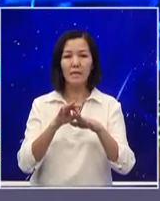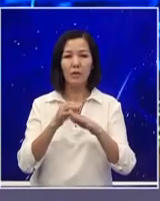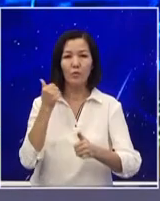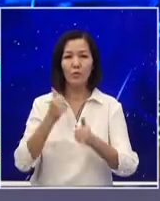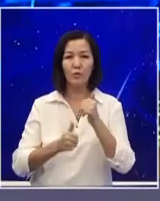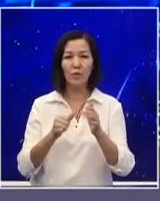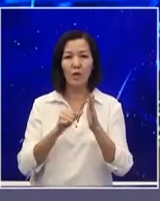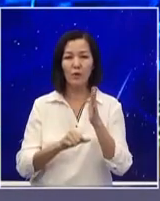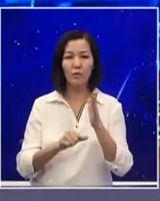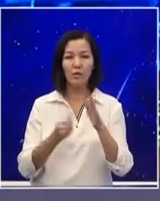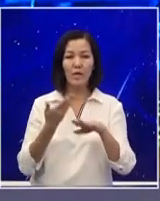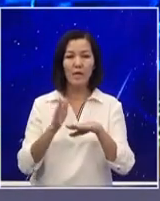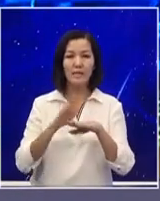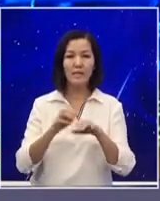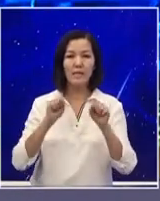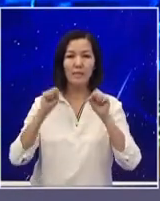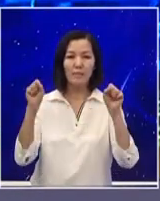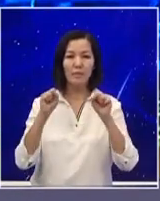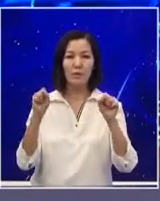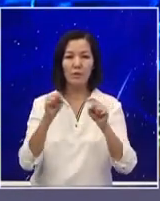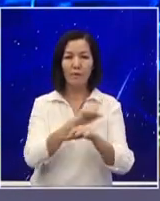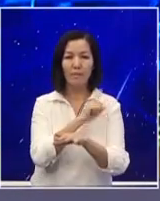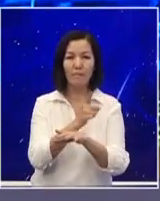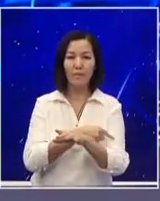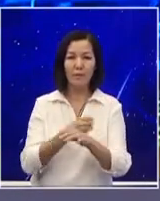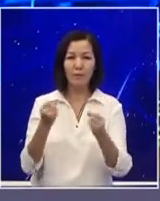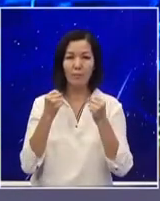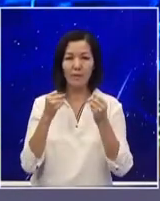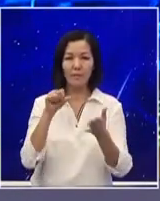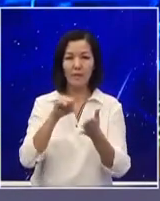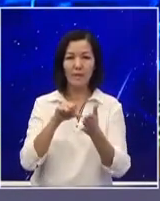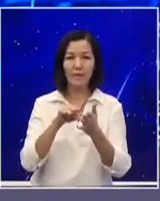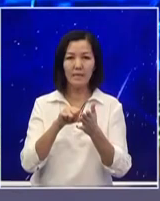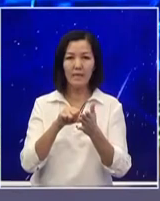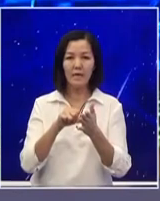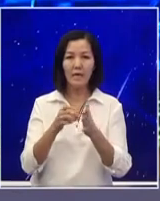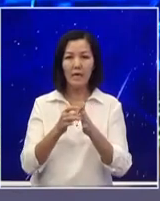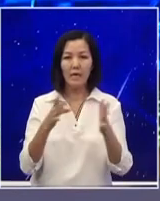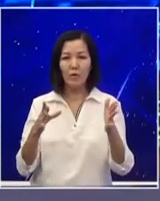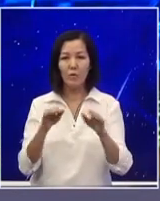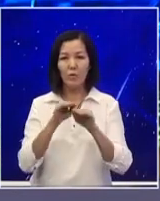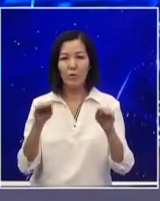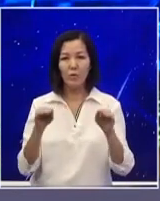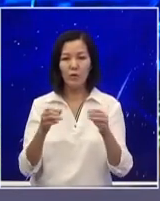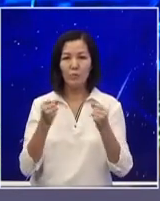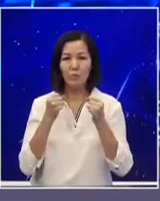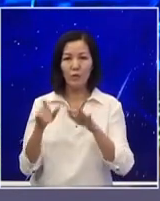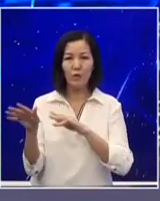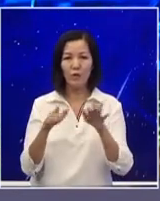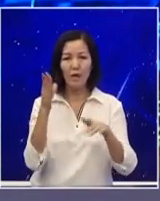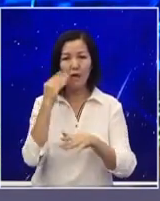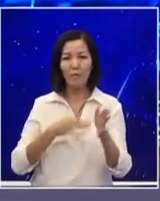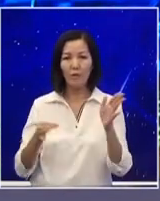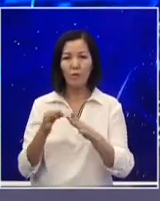турнирге 600-ге жуық зілтемірші өзара мықтыларын анықтаған. Айта кетейік, бұл рекордтық көрсеткіш. Спорттық шараға